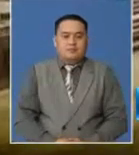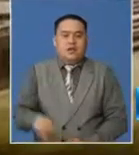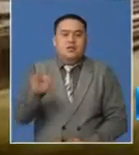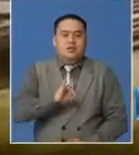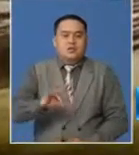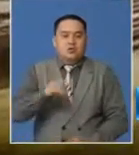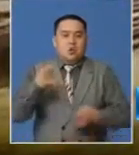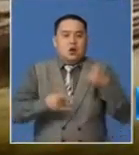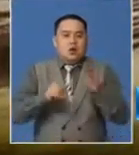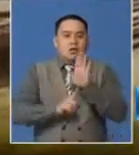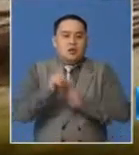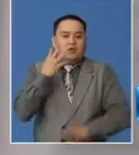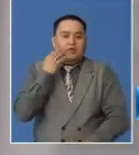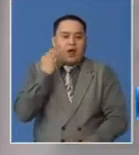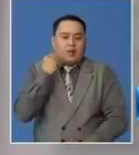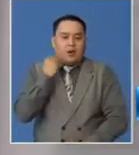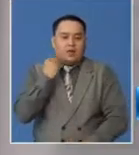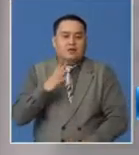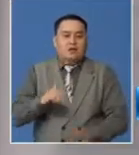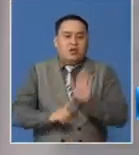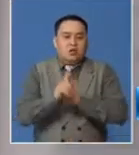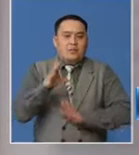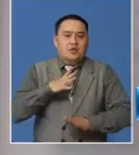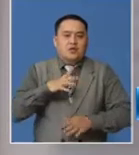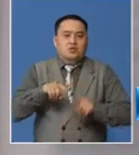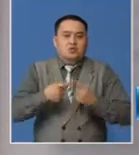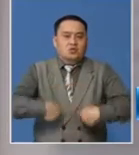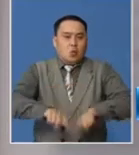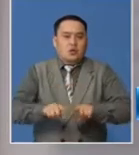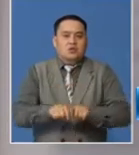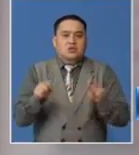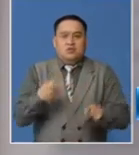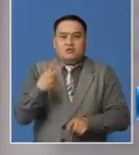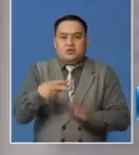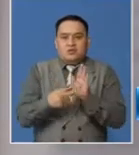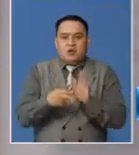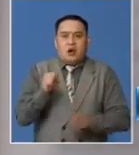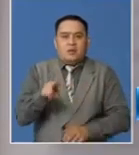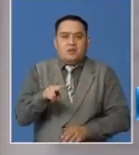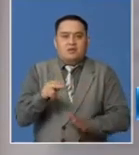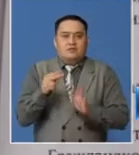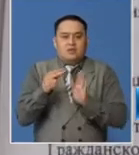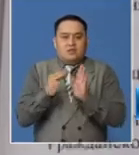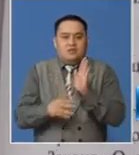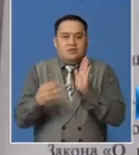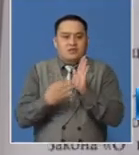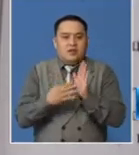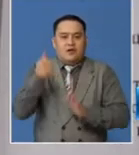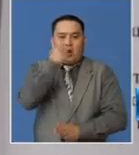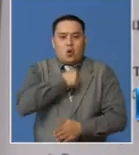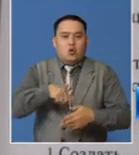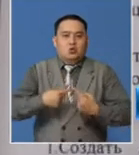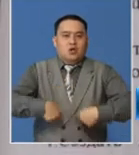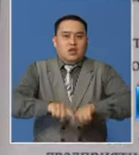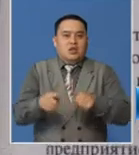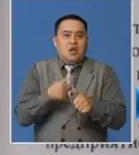История телеканала началась в Алматы. Правда, вначале это была студия, созданная 28 апреля 1999 года.